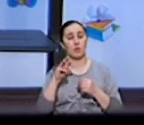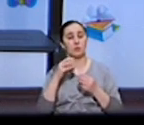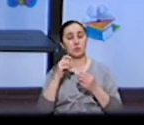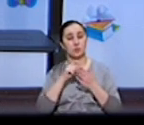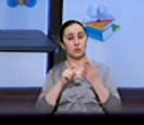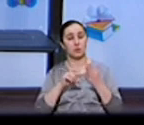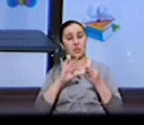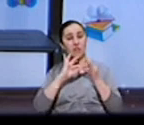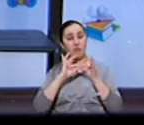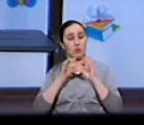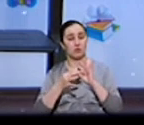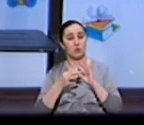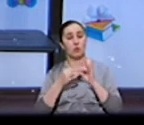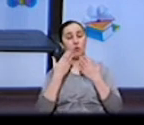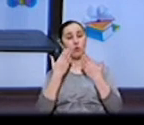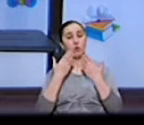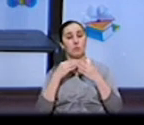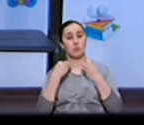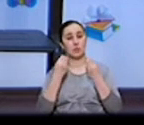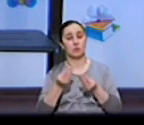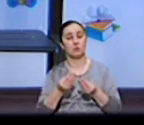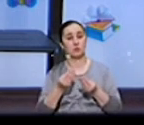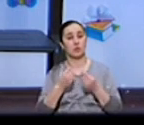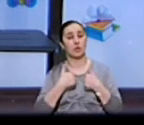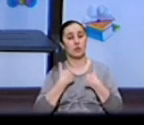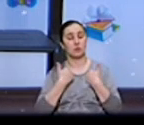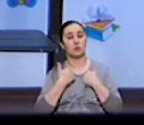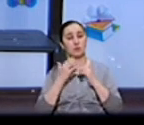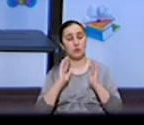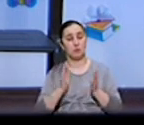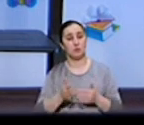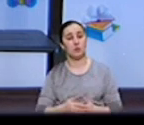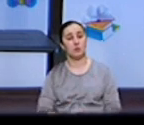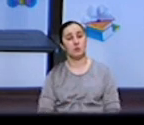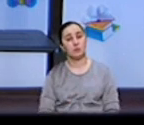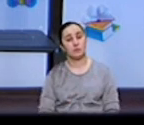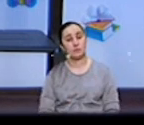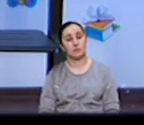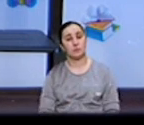she'rini ifodali o'qib berishga harakat qilaman.